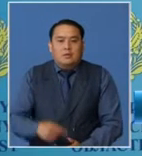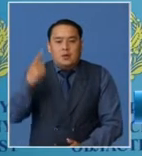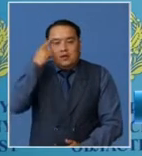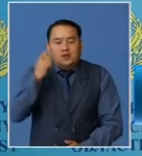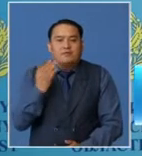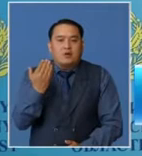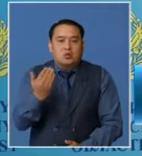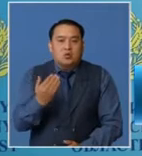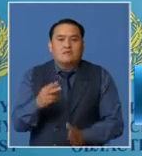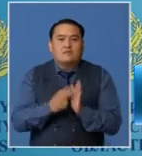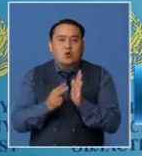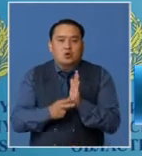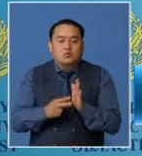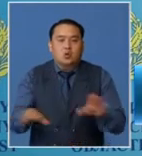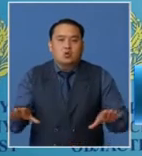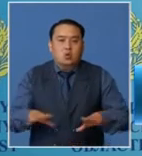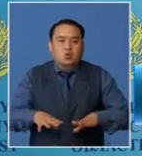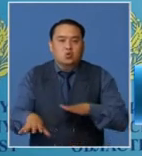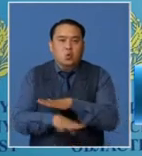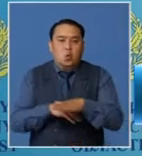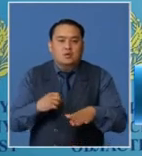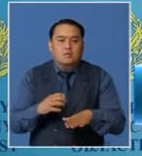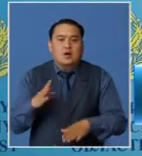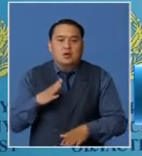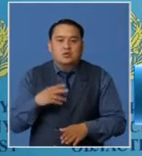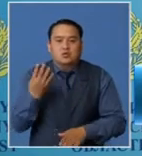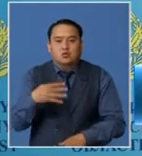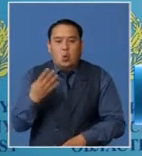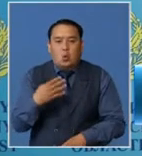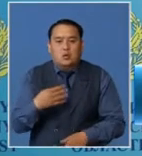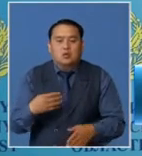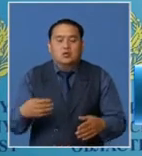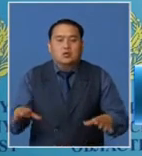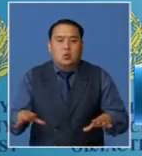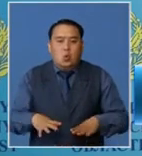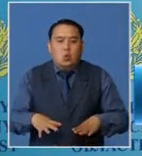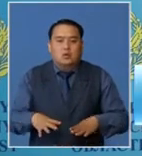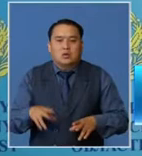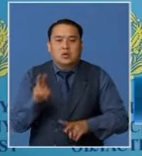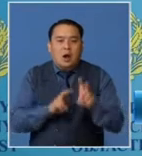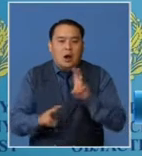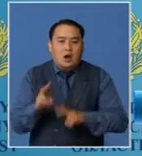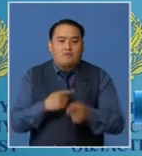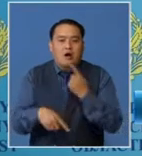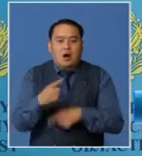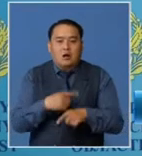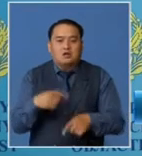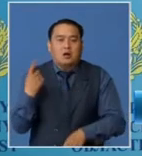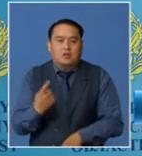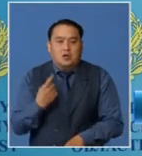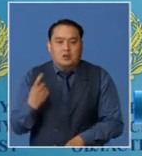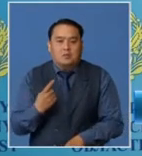около 80 голов лошадей, часть из которых, а именно более 40 похищенных коней, удалось разыскать и возвратить законным